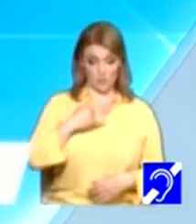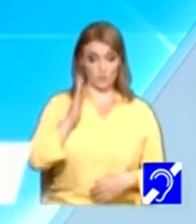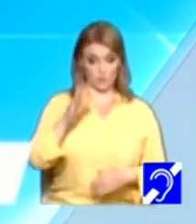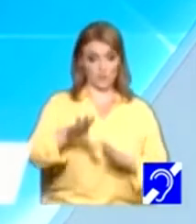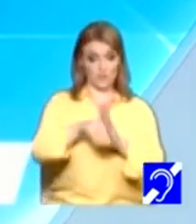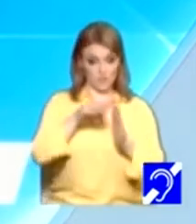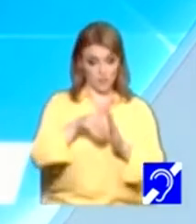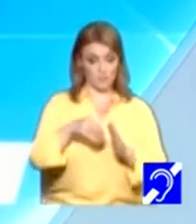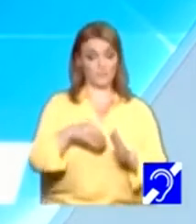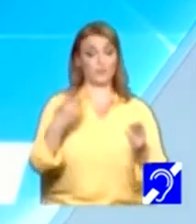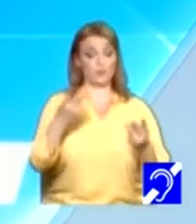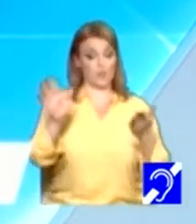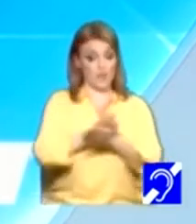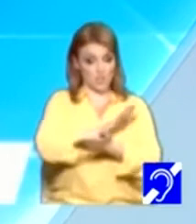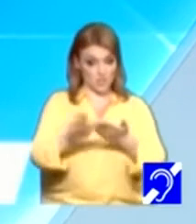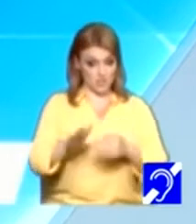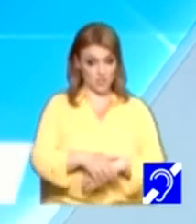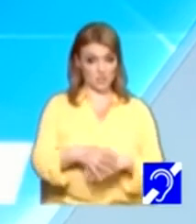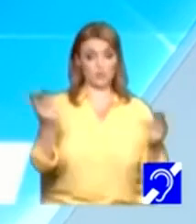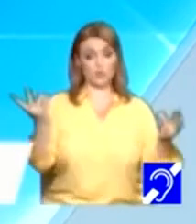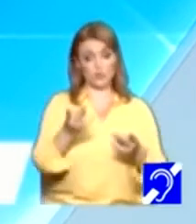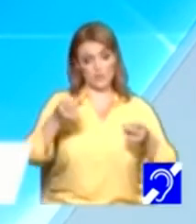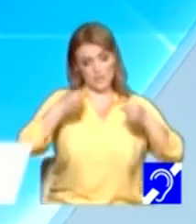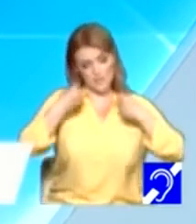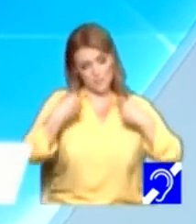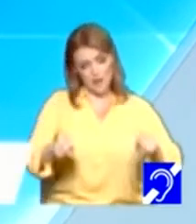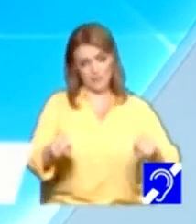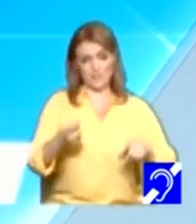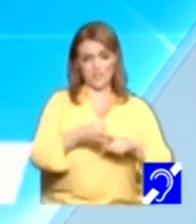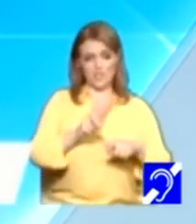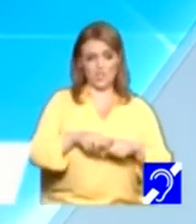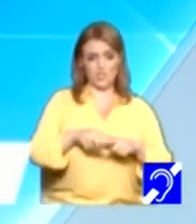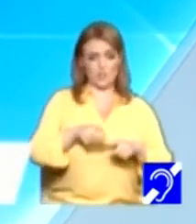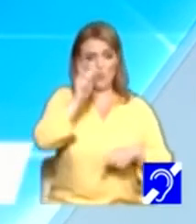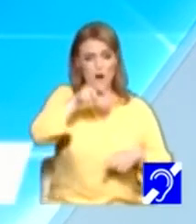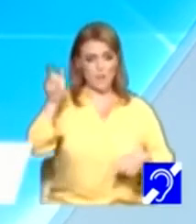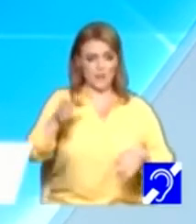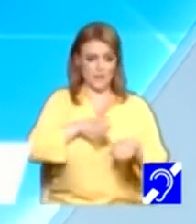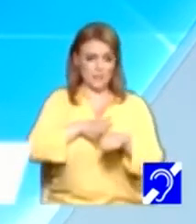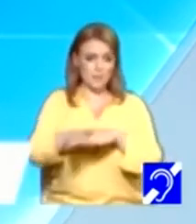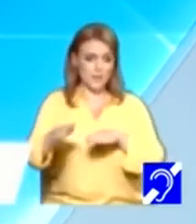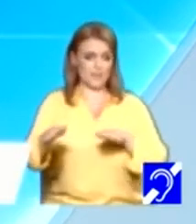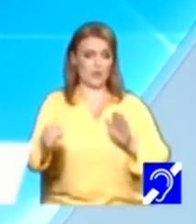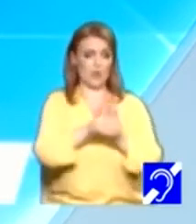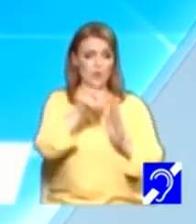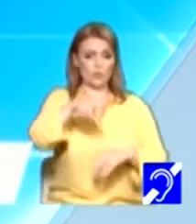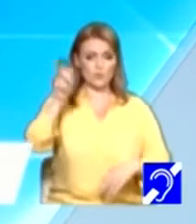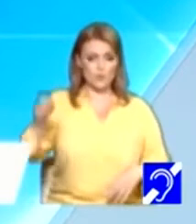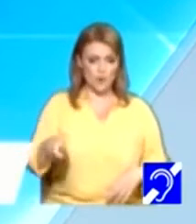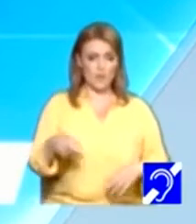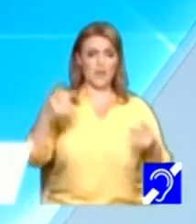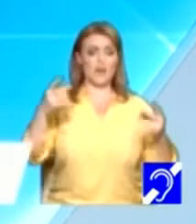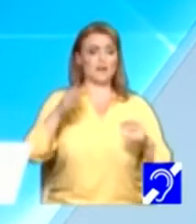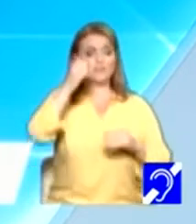din țară și toate lucrurile se vor schimba. Țara asta nu o să schimbe nimeni în afară de noi. Indiferent ce se întâmplă acum, țara va fi schimbată de